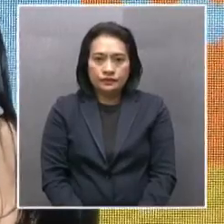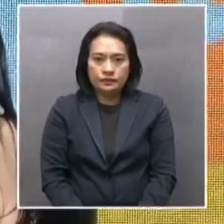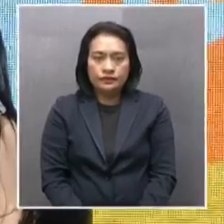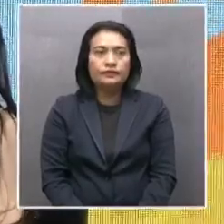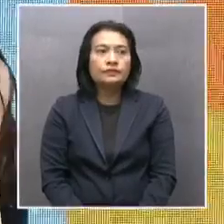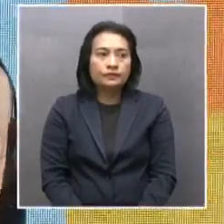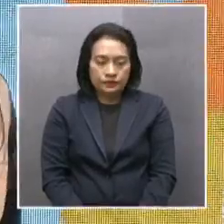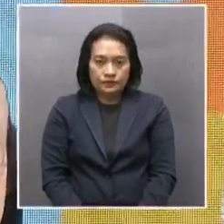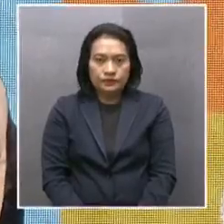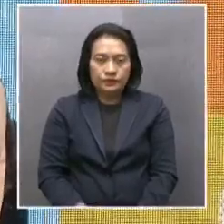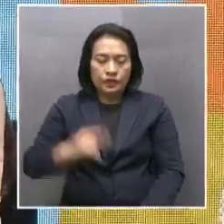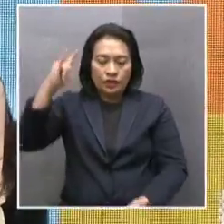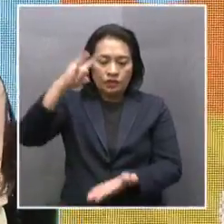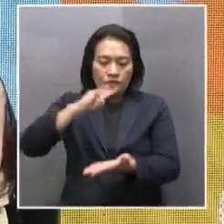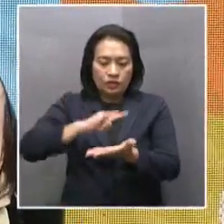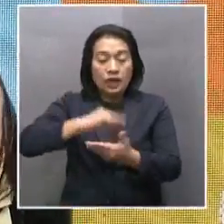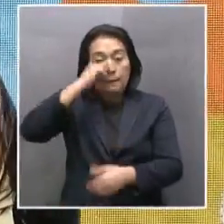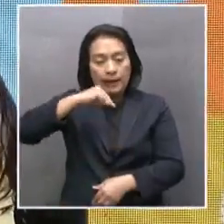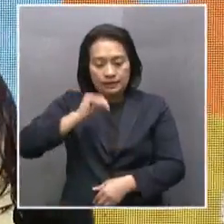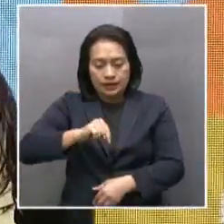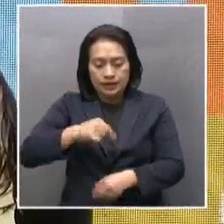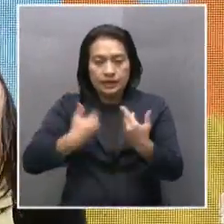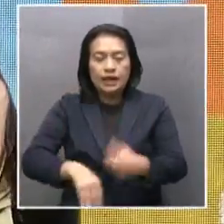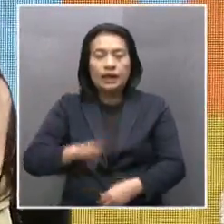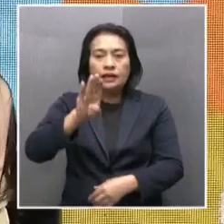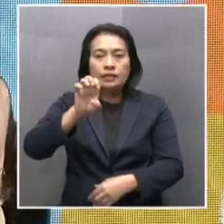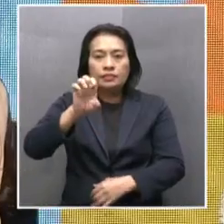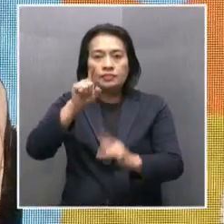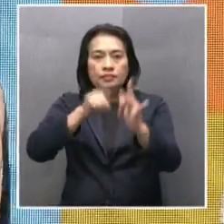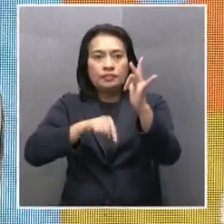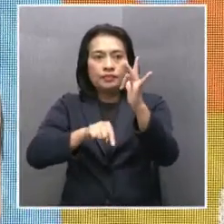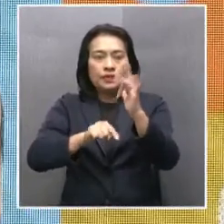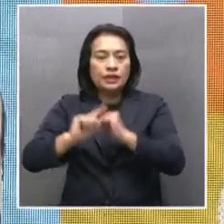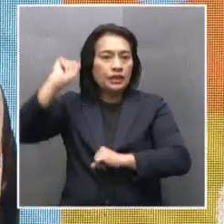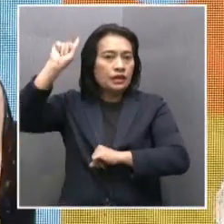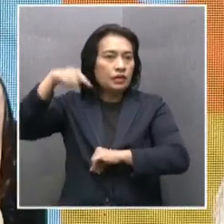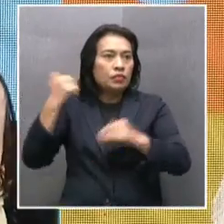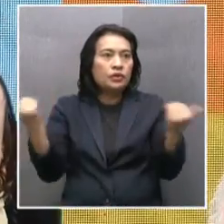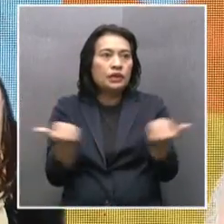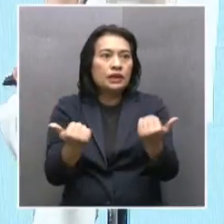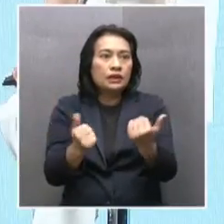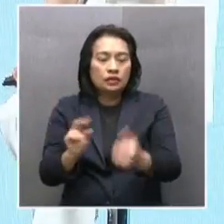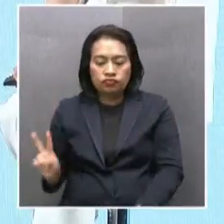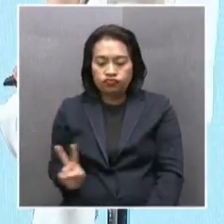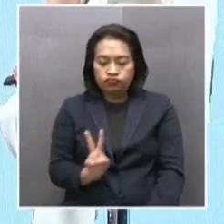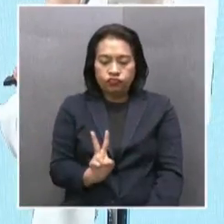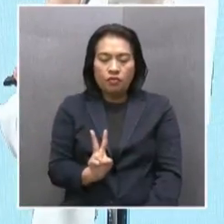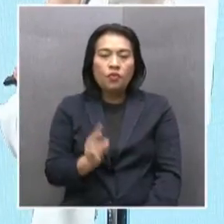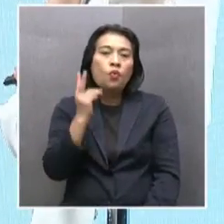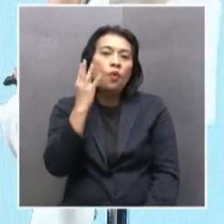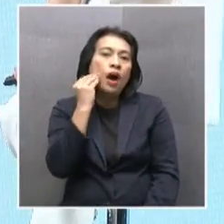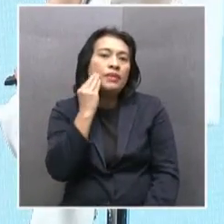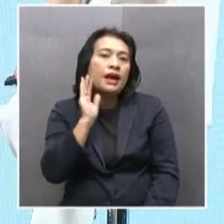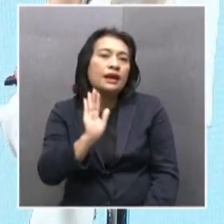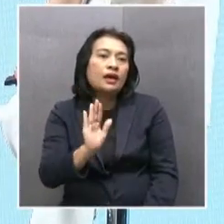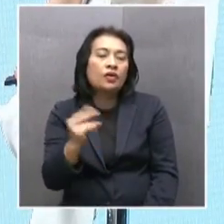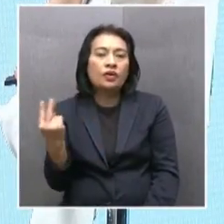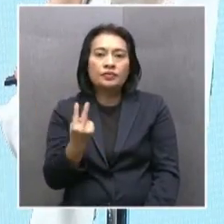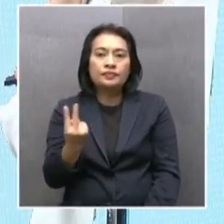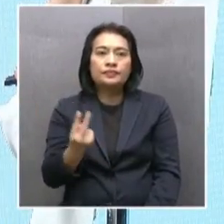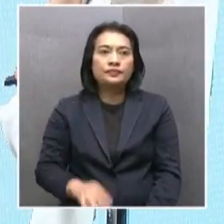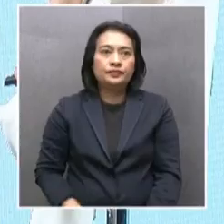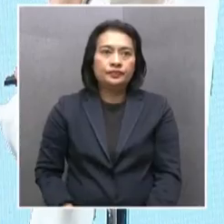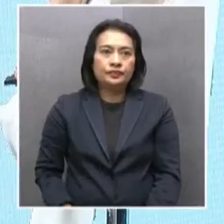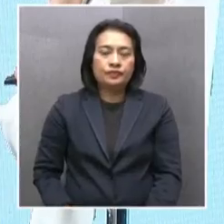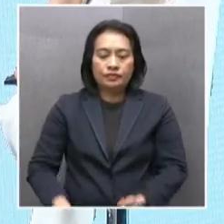กลับมาไทยพักใหญ่บี้ทัศภาคชีพาลูกสาวคนโตน้องเป่าๆพอลีน่าออกงานคู่เผยความน่ารักสดใสโดยบี้